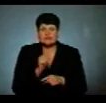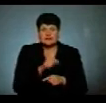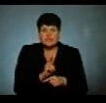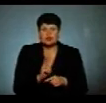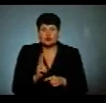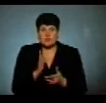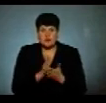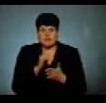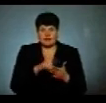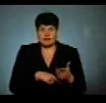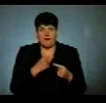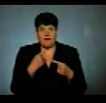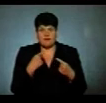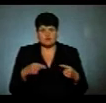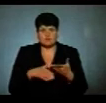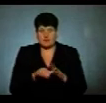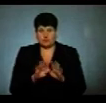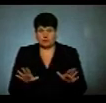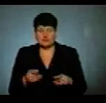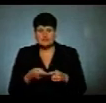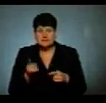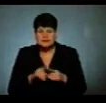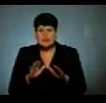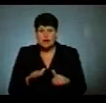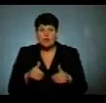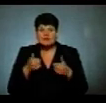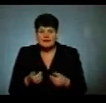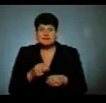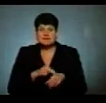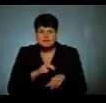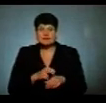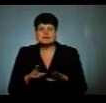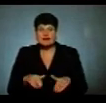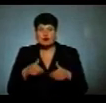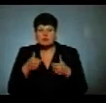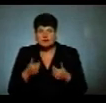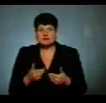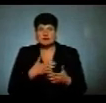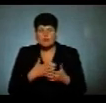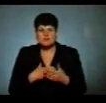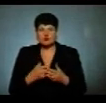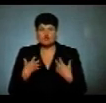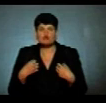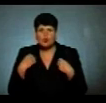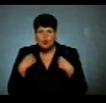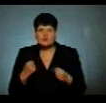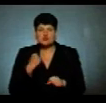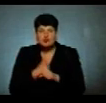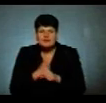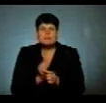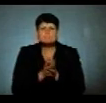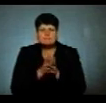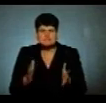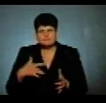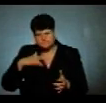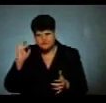зачіпати. Це рекомендація епідеміологів, це рекомендація лікарів, це рекомендація фахівців з громадського здоров'я, що зробити максимально